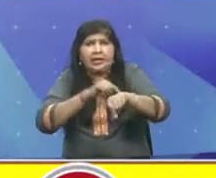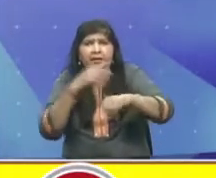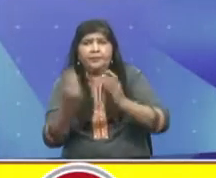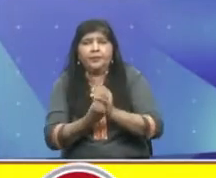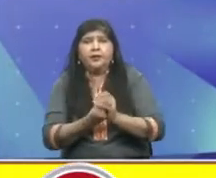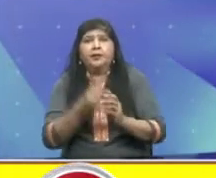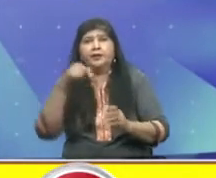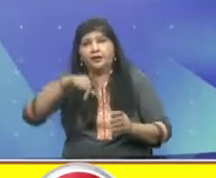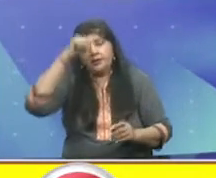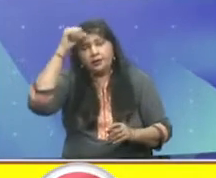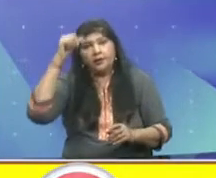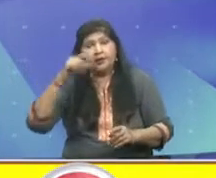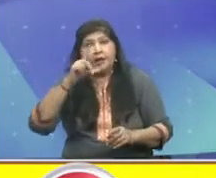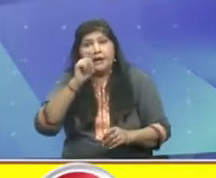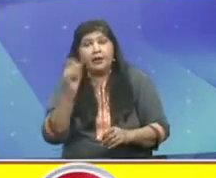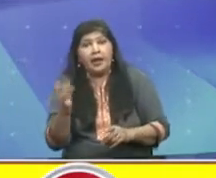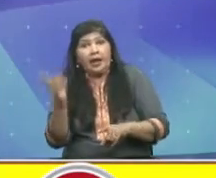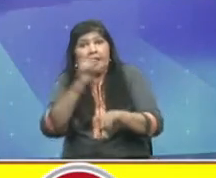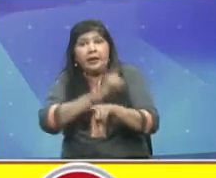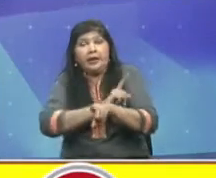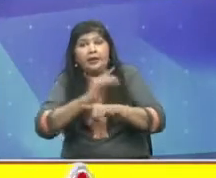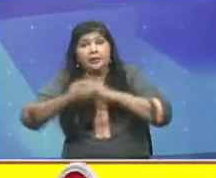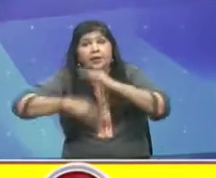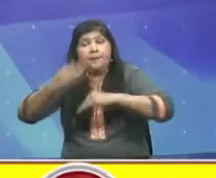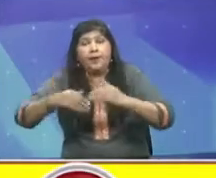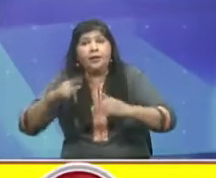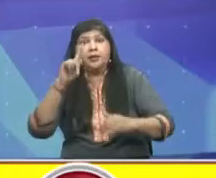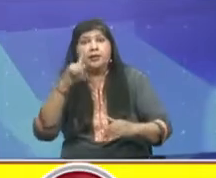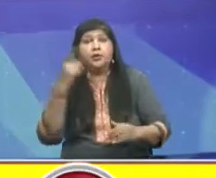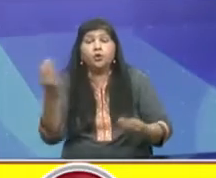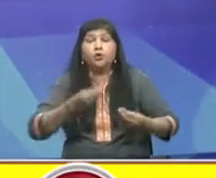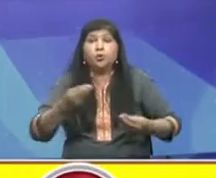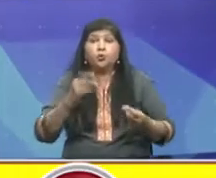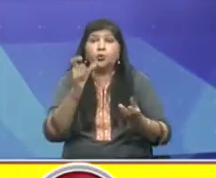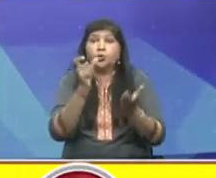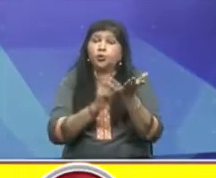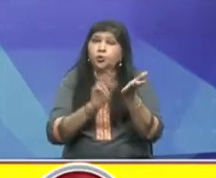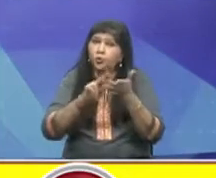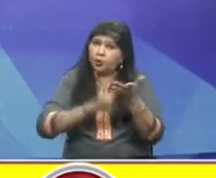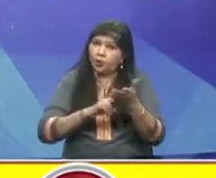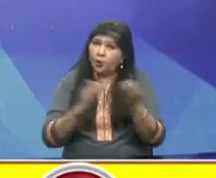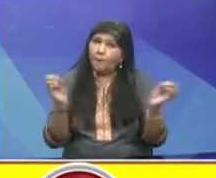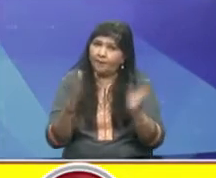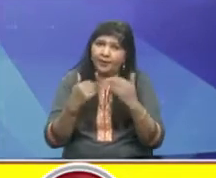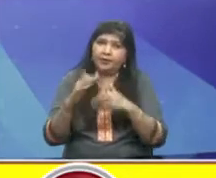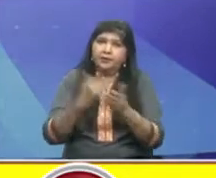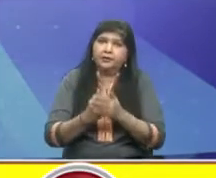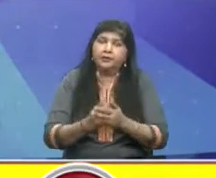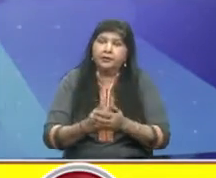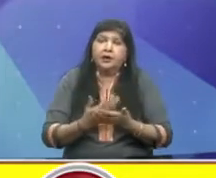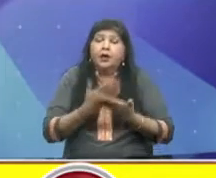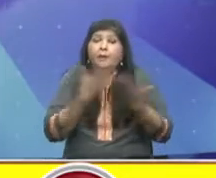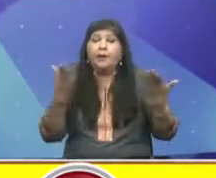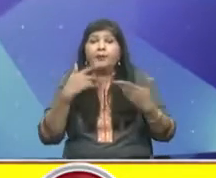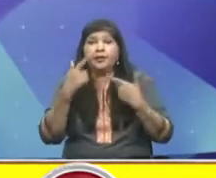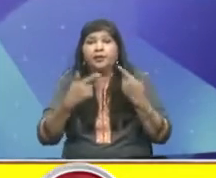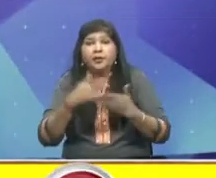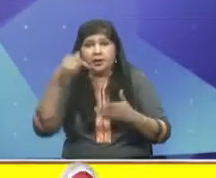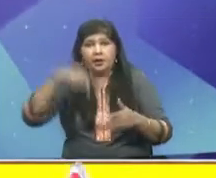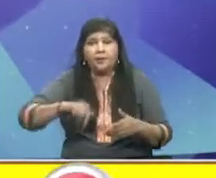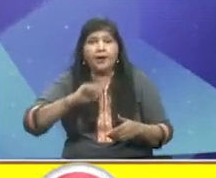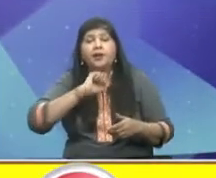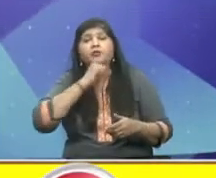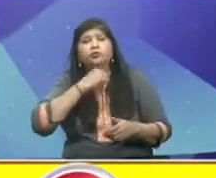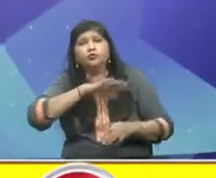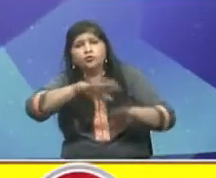में हर 10 दिन में एक यूनिकॉर्न बना है। ये इसलिए भी बड़ी बात है क्योंकि हमारे